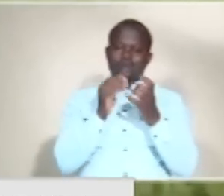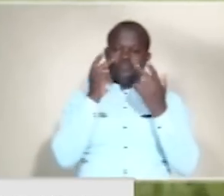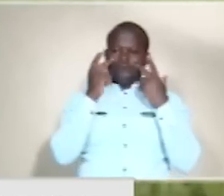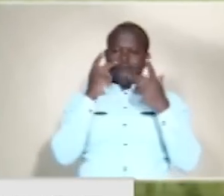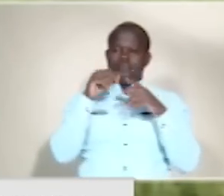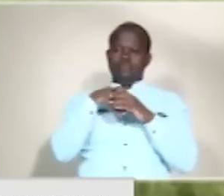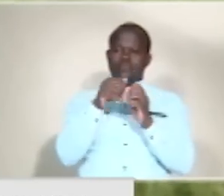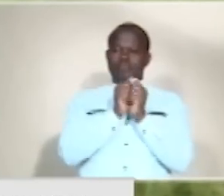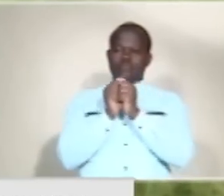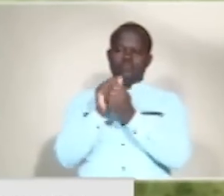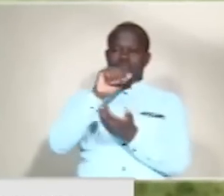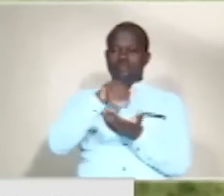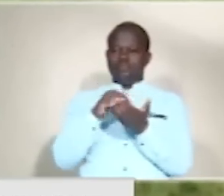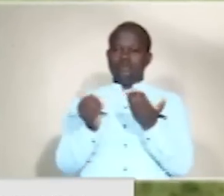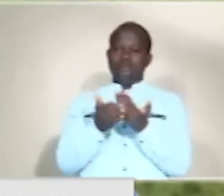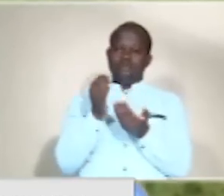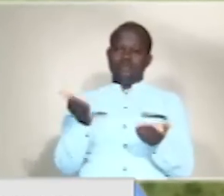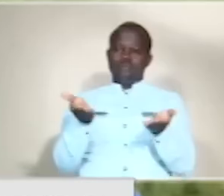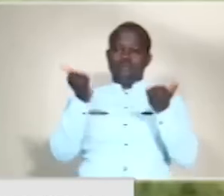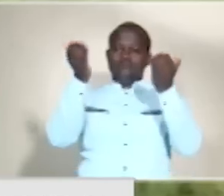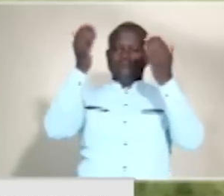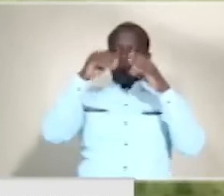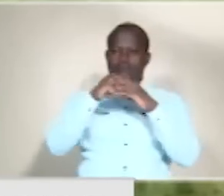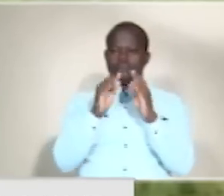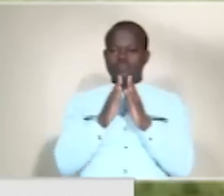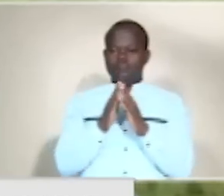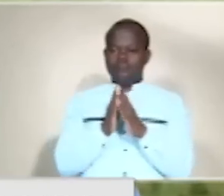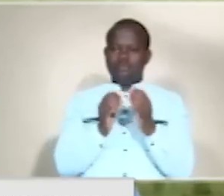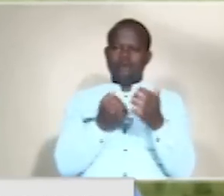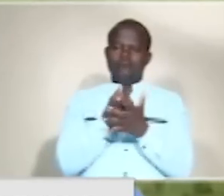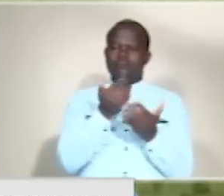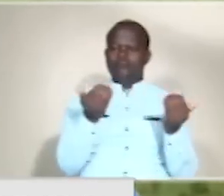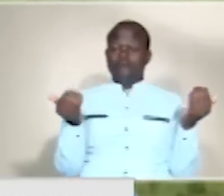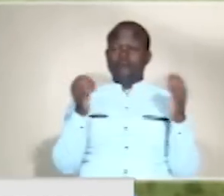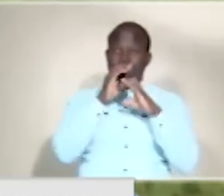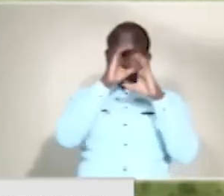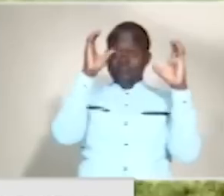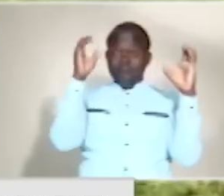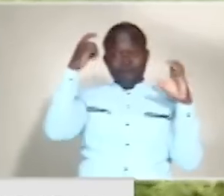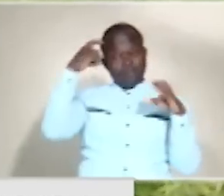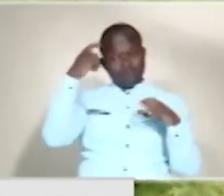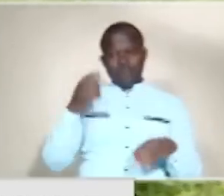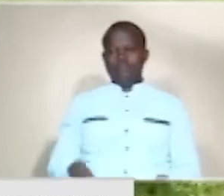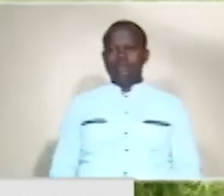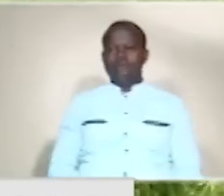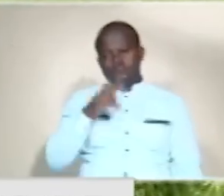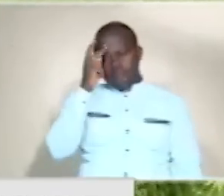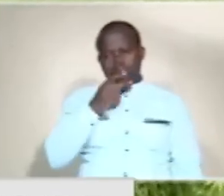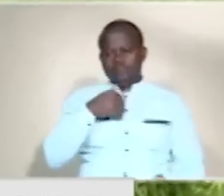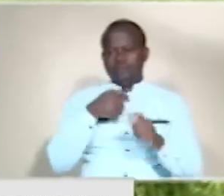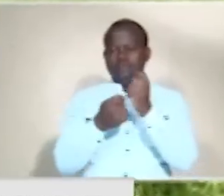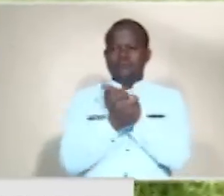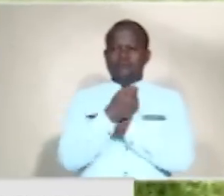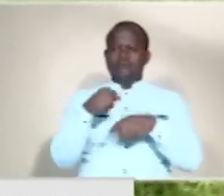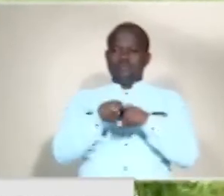mu ibigo mbonezamikurire mu mudugudu bituma abana bakanguka mu bwonko. Ababyeyi bagize impinduka